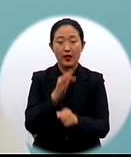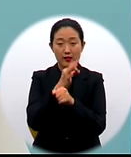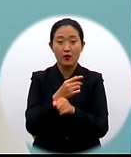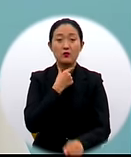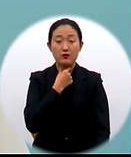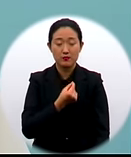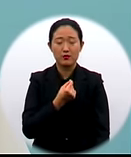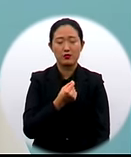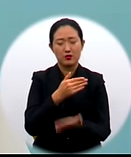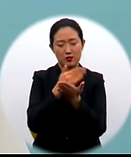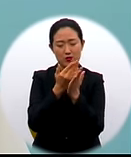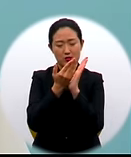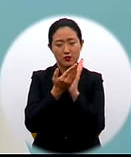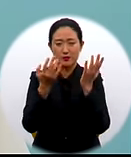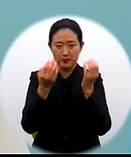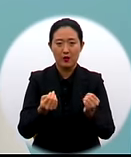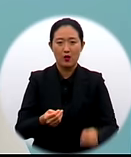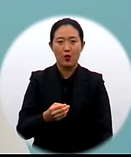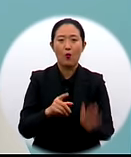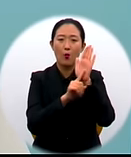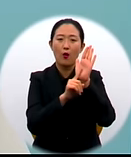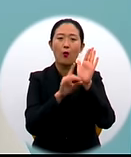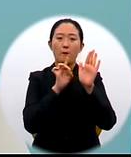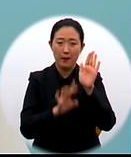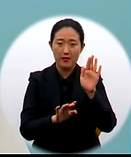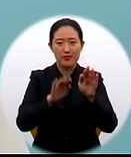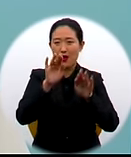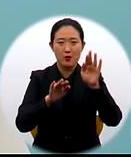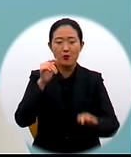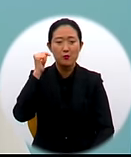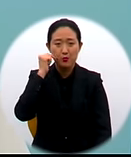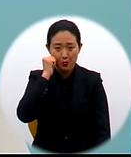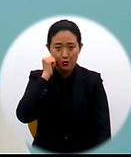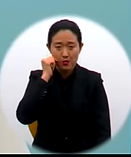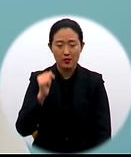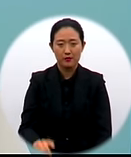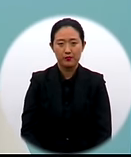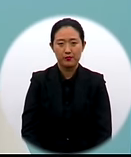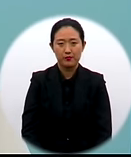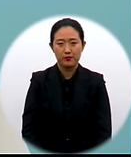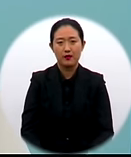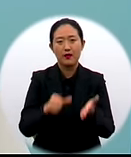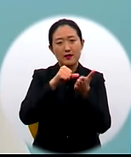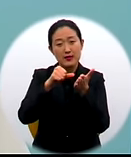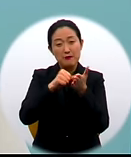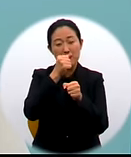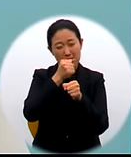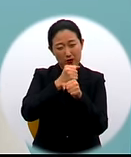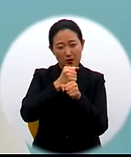어려워요. 그래서 어느 순간 마케터들이 제품 개발에도 개입하기 시작합니다. LG 생건이 만들어낸 대부분의